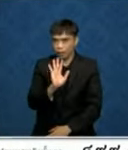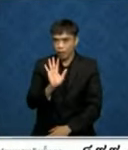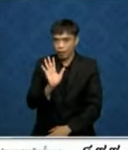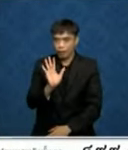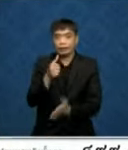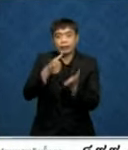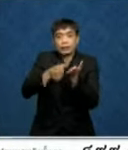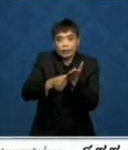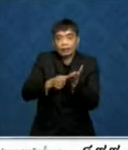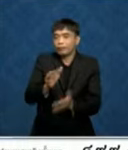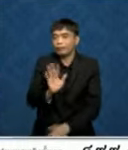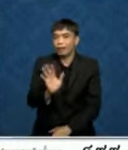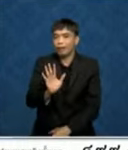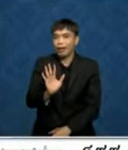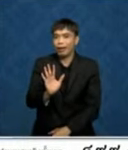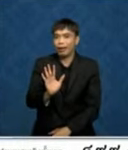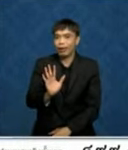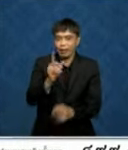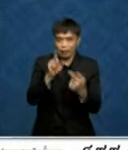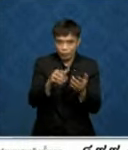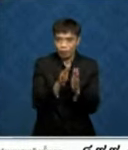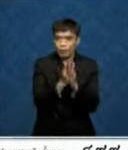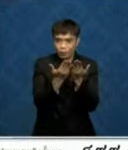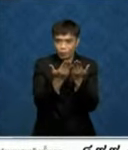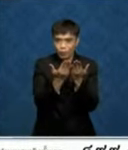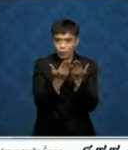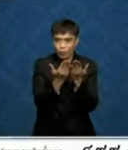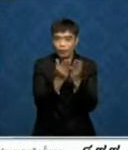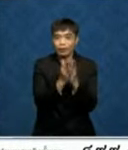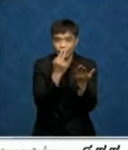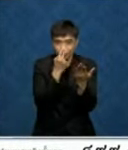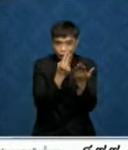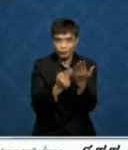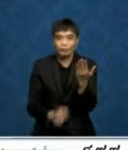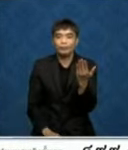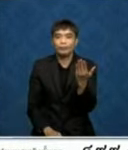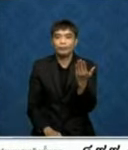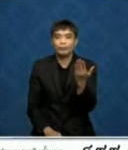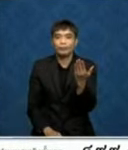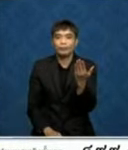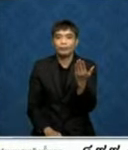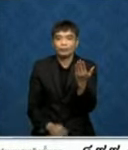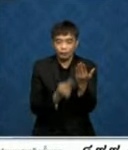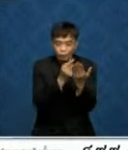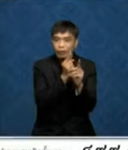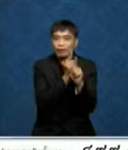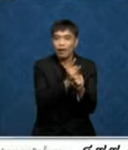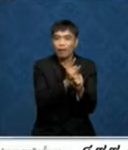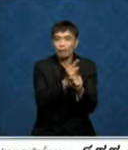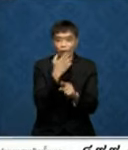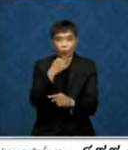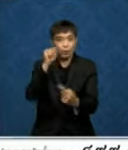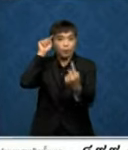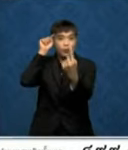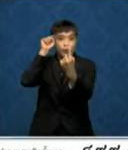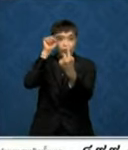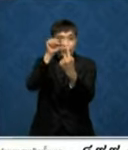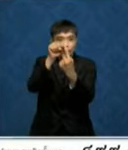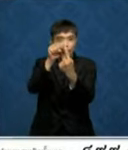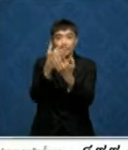บ่อเกิดแห่งหนี้เอาไว้นะครับในมือของผมเนี่ยก็ถืออยู่เล่มหนึ่งท่านประธานอีกทั้งนะท่านประธานอีกทั้งเจตนารมณ์ของ